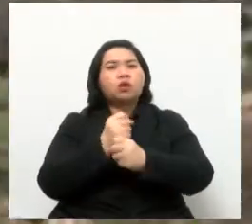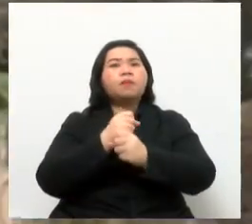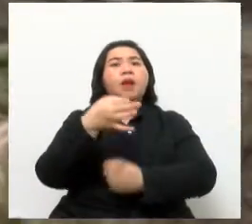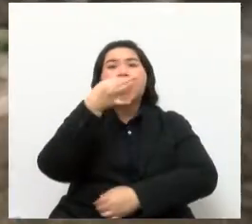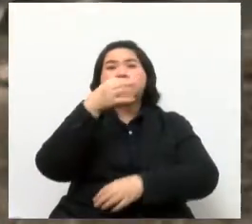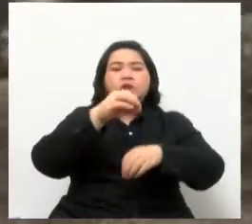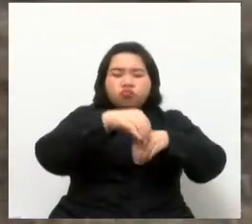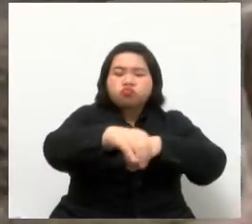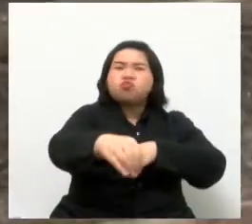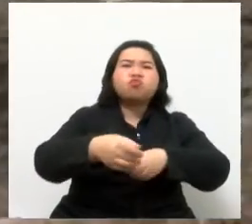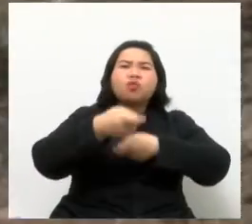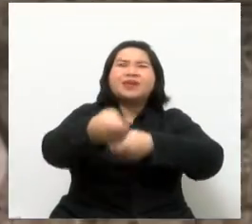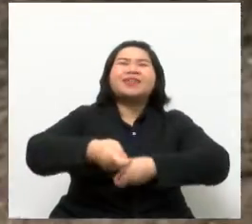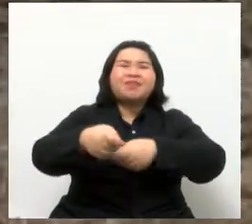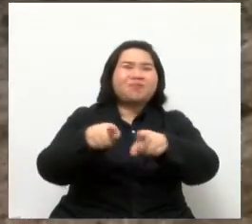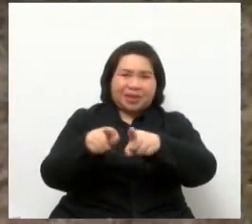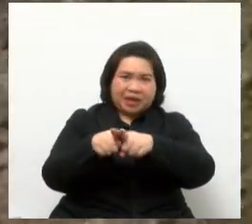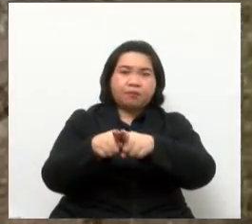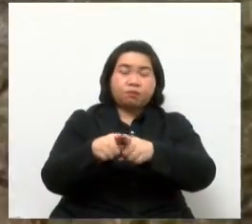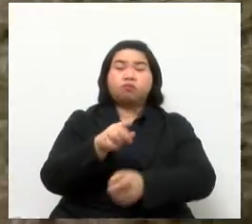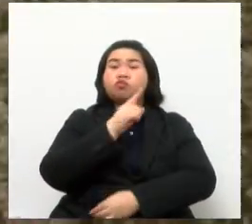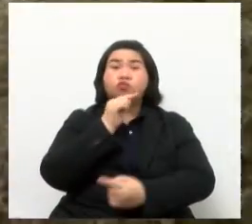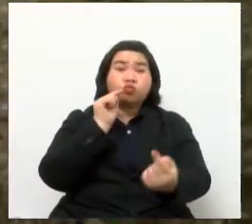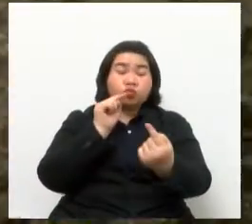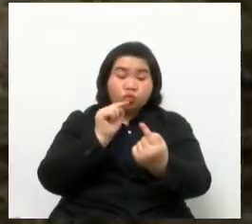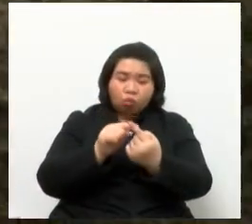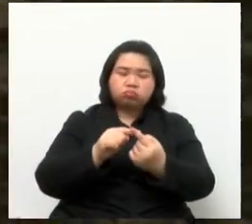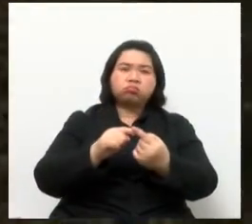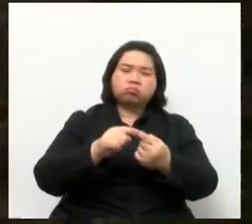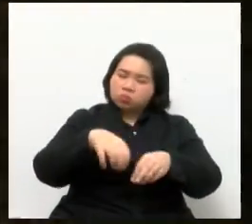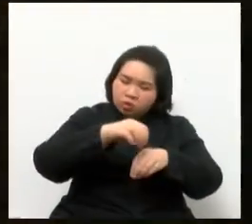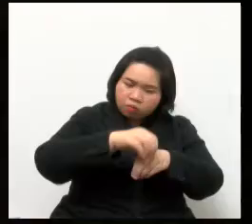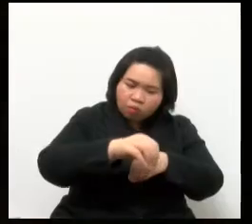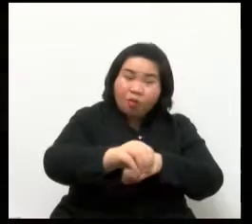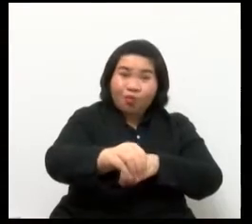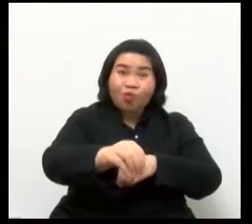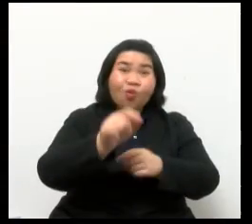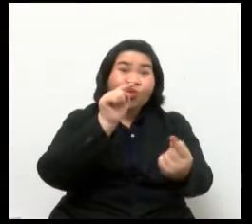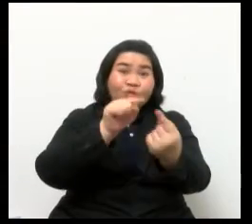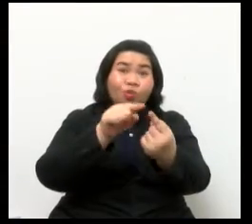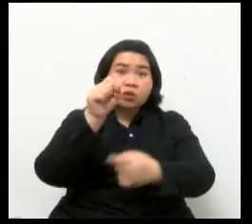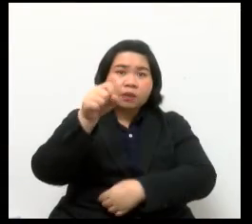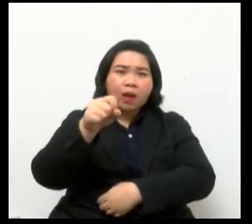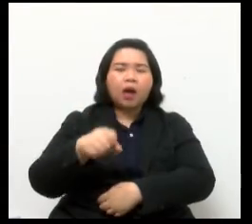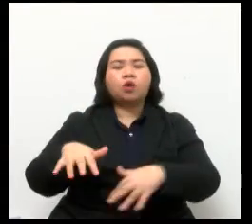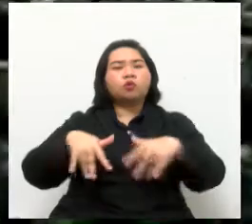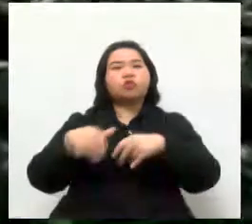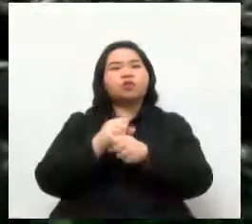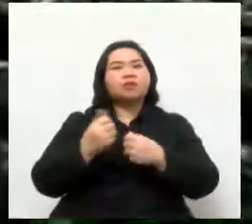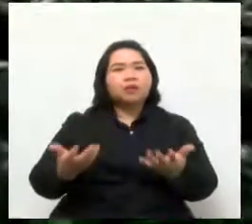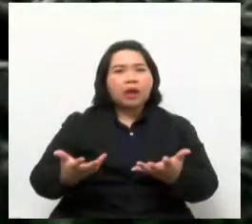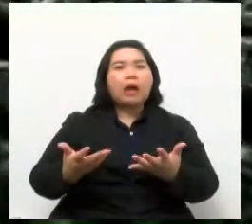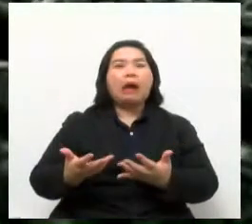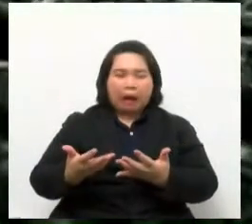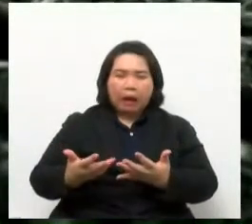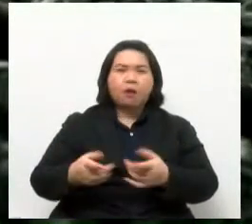ษตรกรรมเมื่อถึงฤดูกาลในการเพาะปลูกผลผลิตในการทำการเกษตรคนในชุมชนจะมีการเ